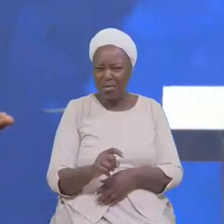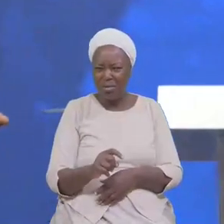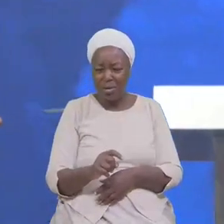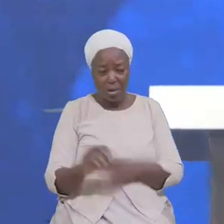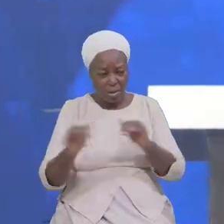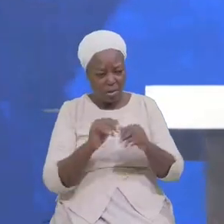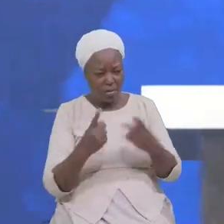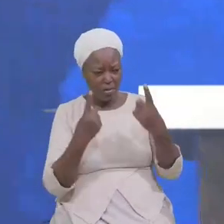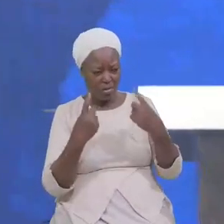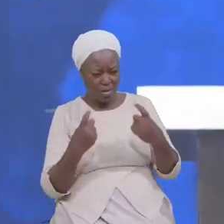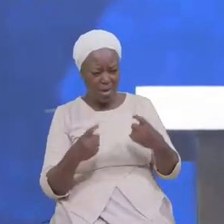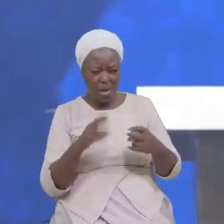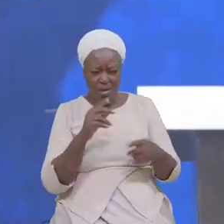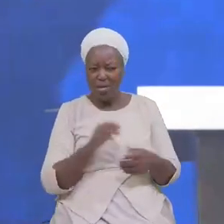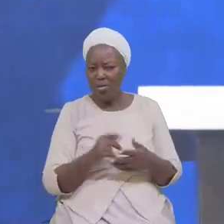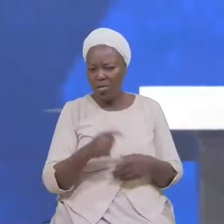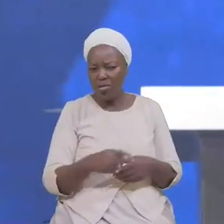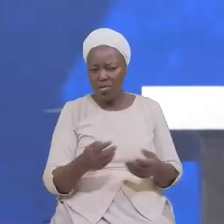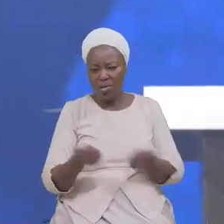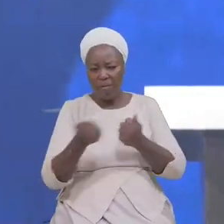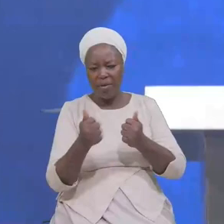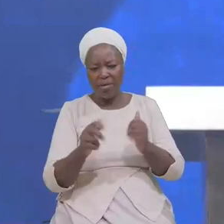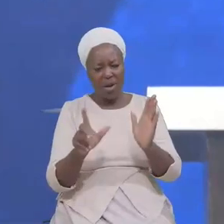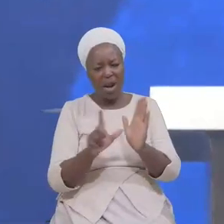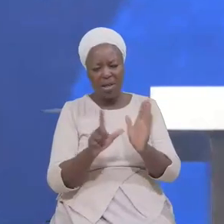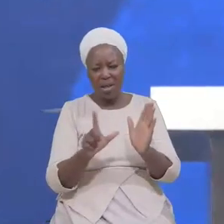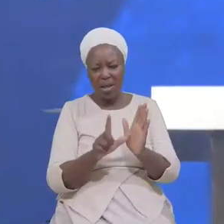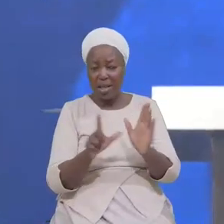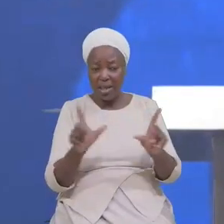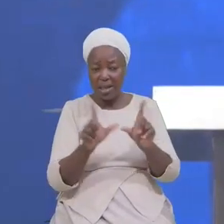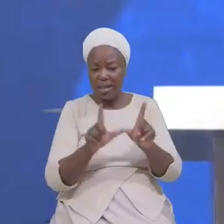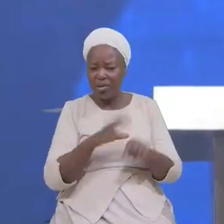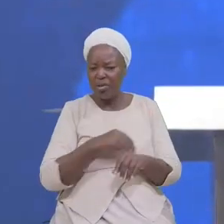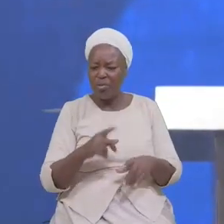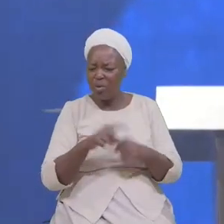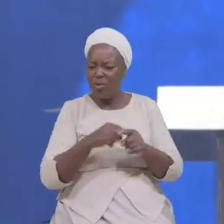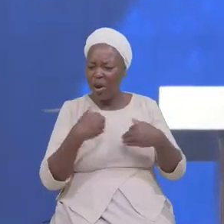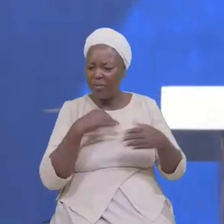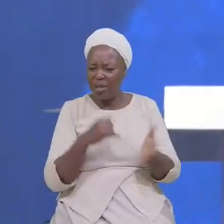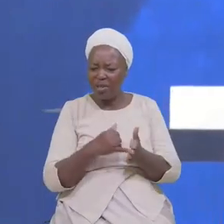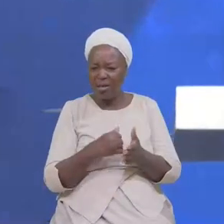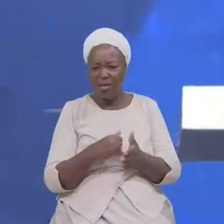Et ton permis de conduite, est-ce que c'est actualisé? Tu ne lui poses même pas de question.